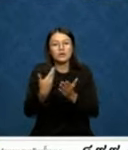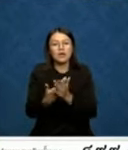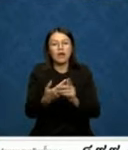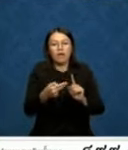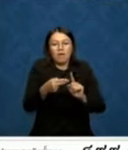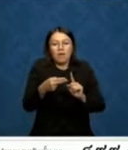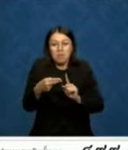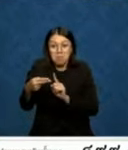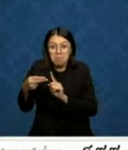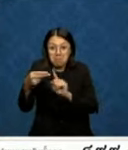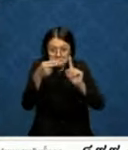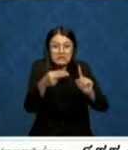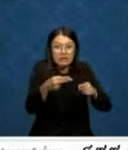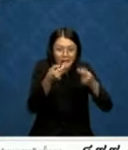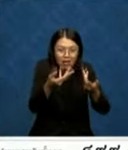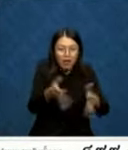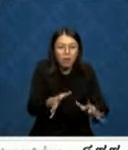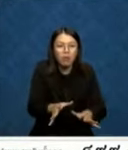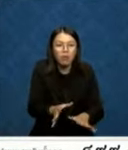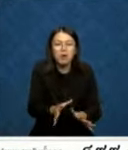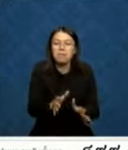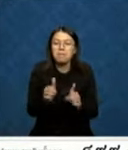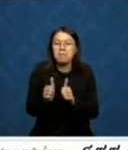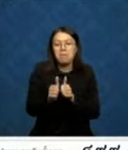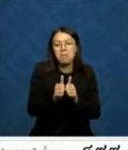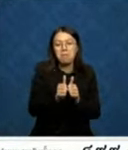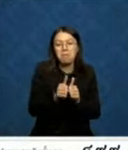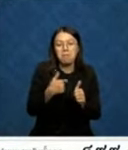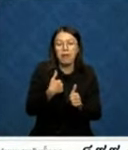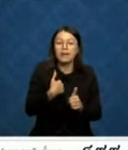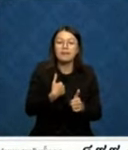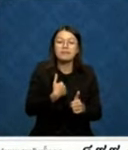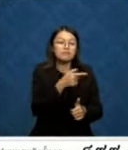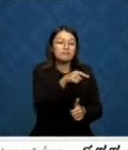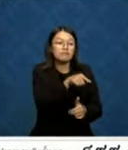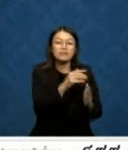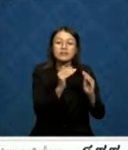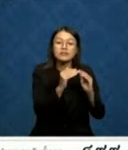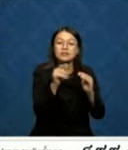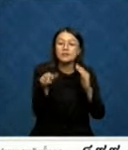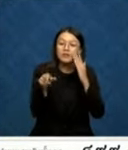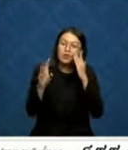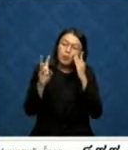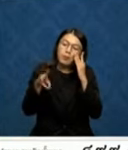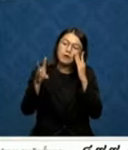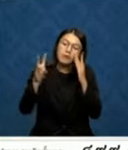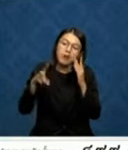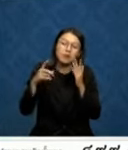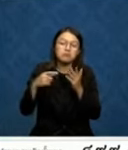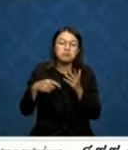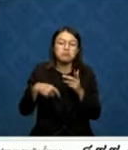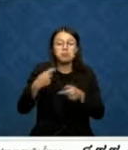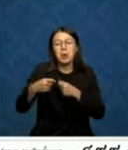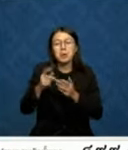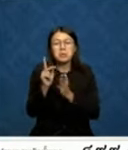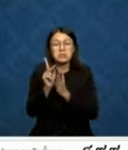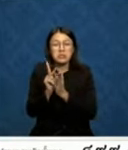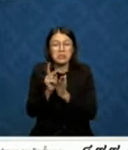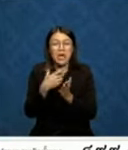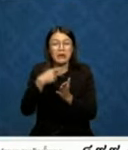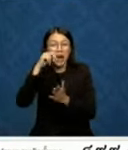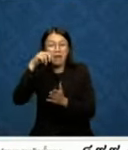วอลเล็ตมาละ10,000 บาทแล้วจูงกันไปกับเพื่อนนะครับผมไปใช้สิทธิ์ของท่านนะครับ6,000-7,000ฉันโหเป็นหนี้นอกระบบครับต้องไปจ่าย